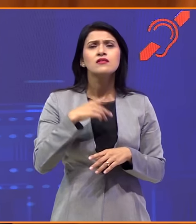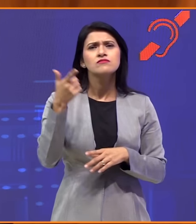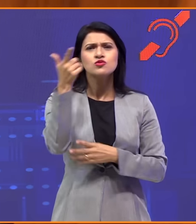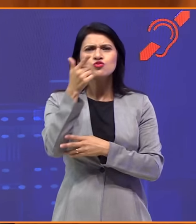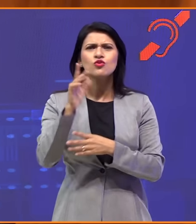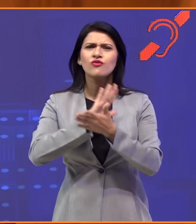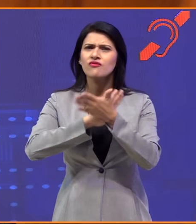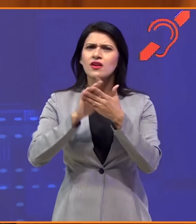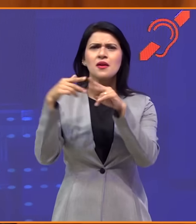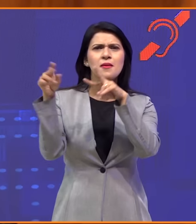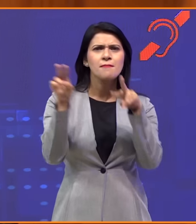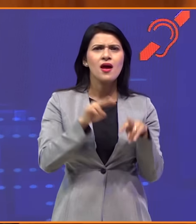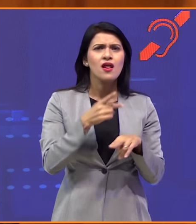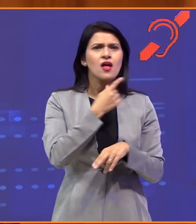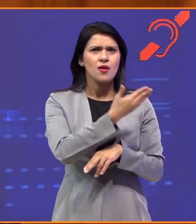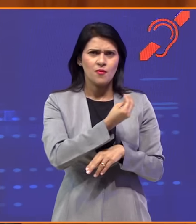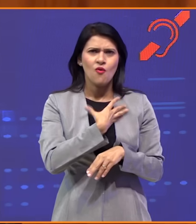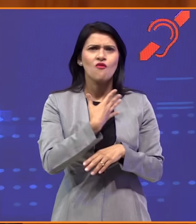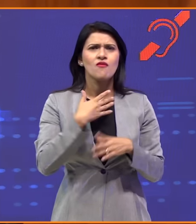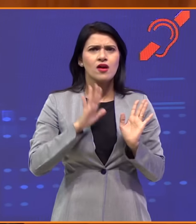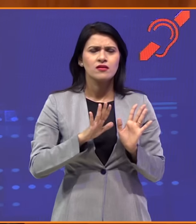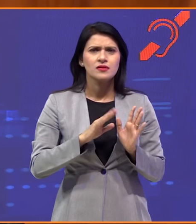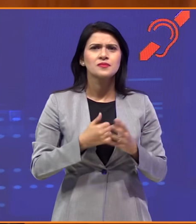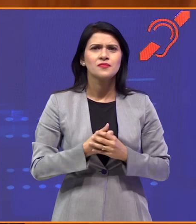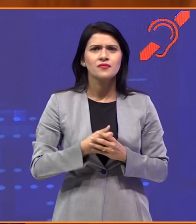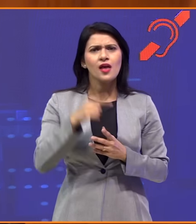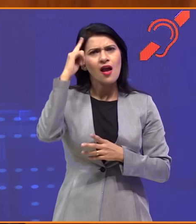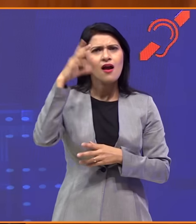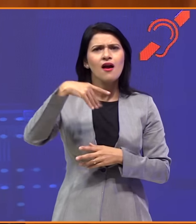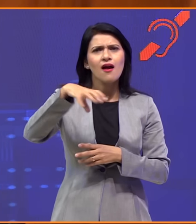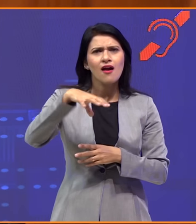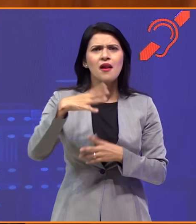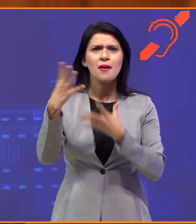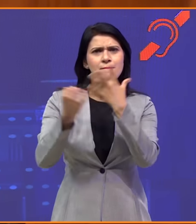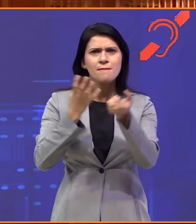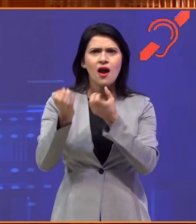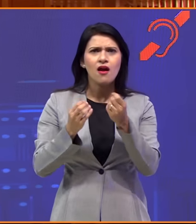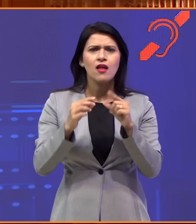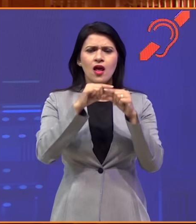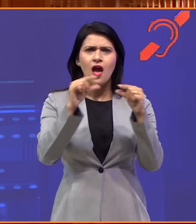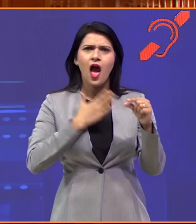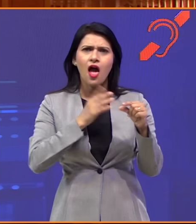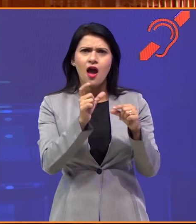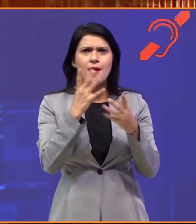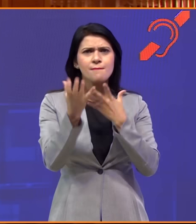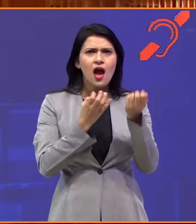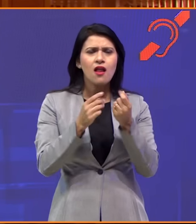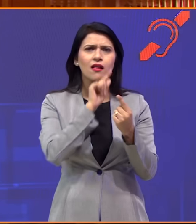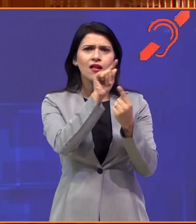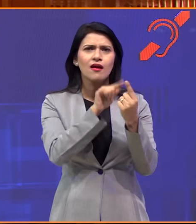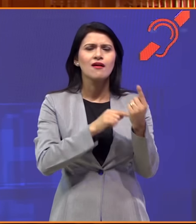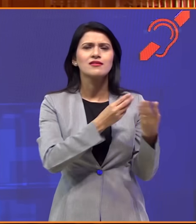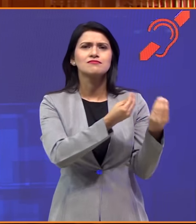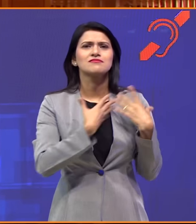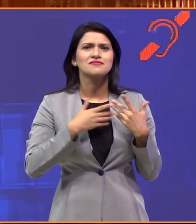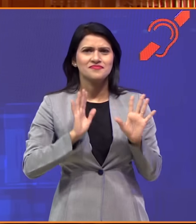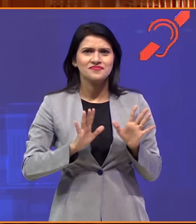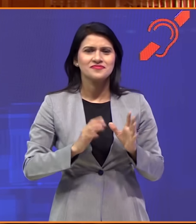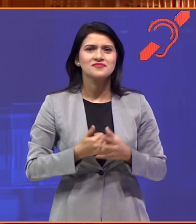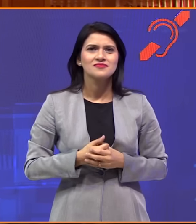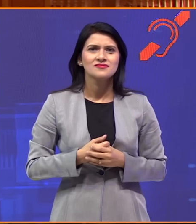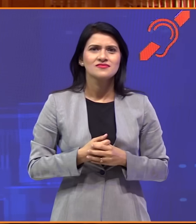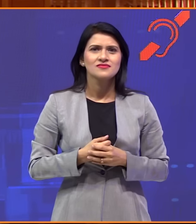हैं और कहते हैं सुनो आते हुए ना ब बैंगन ले लेना और परवल ले लेना और मुझे किसी